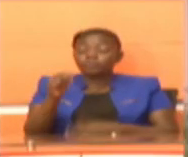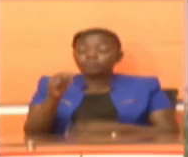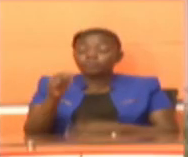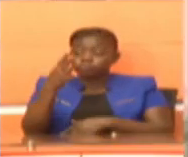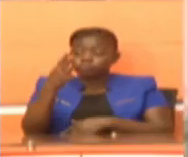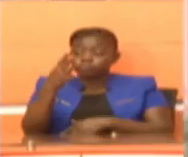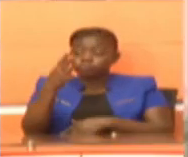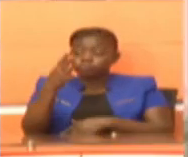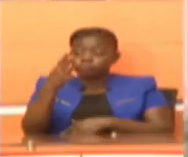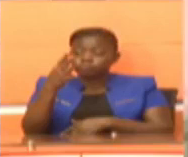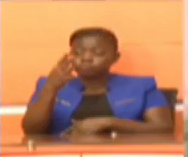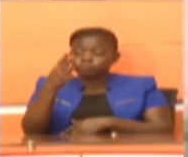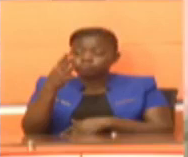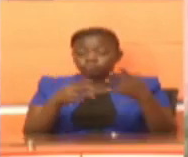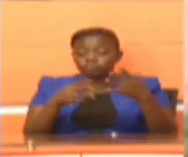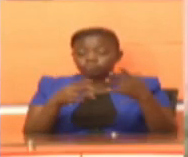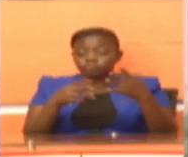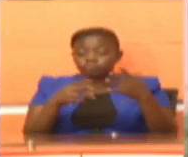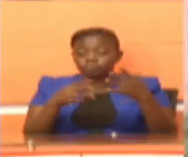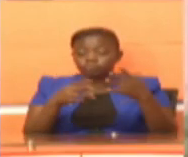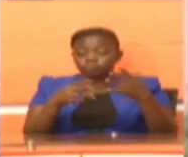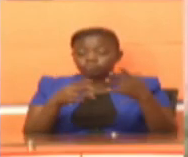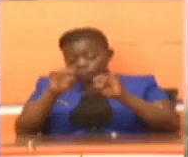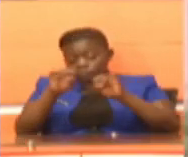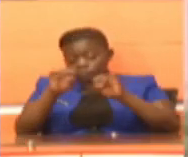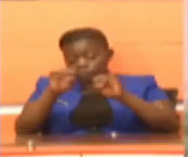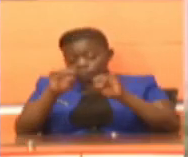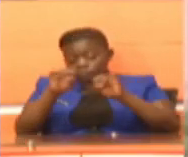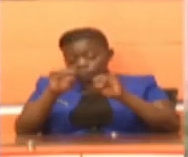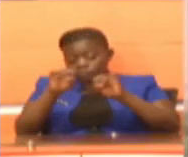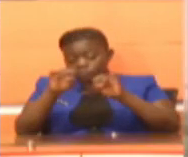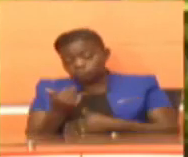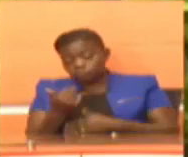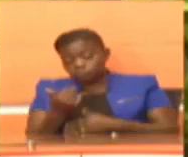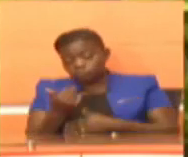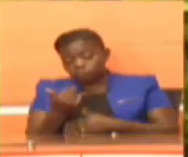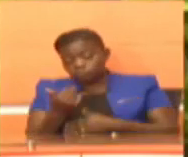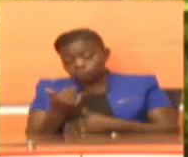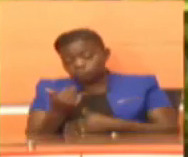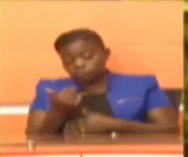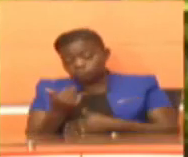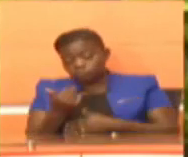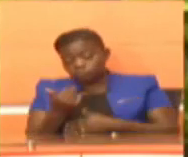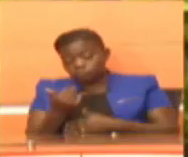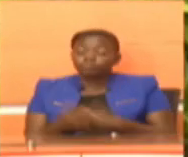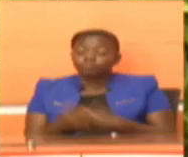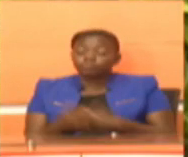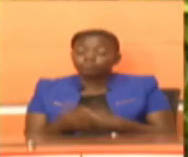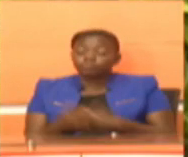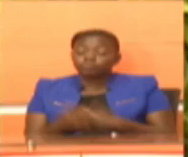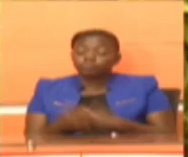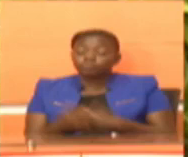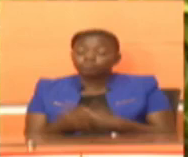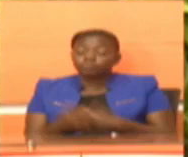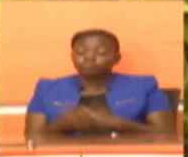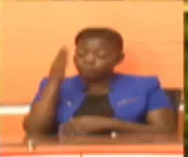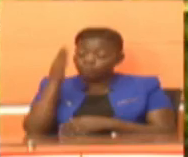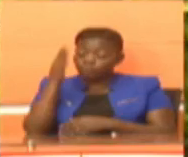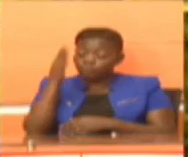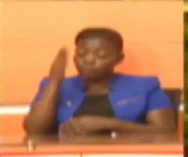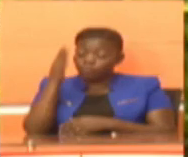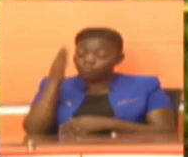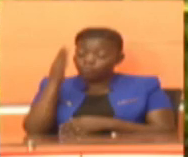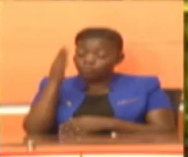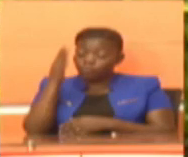bano n'ategeeza nga bwe bali mu kukola obutaweera okumanya ekyabaviiriddeko okufa. Era eri eyo yenna alina kyamanyi ku nsonga eno